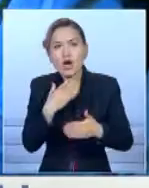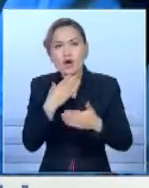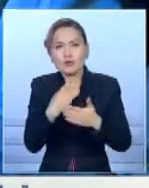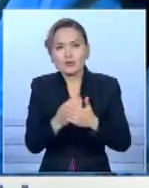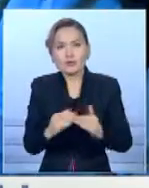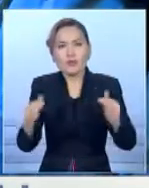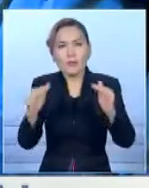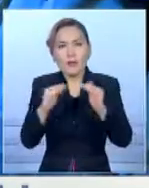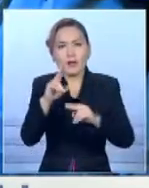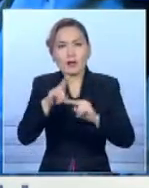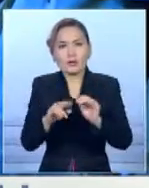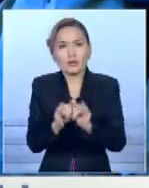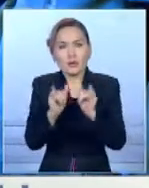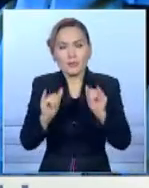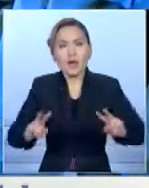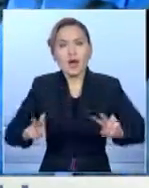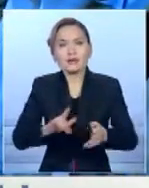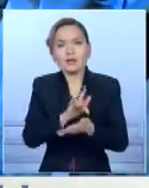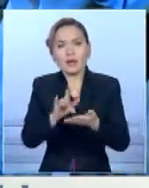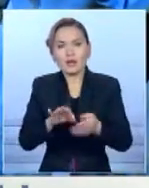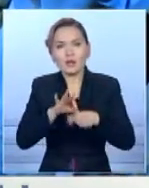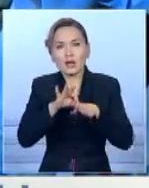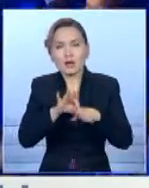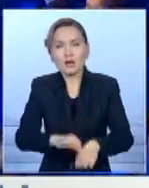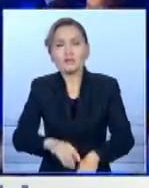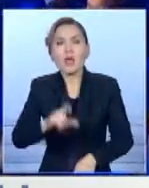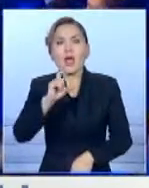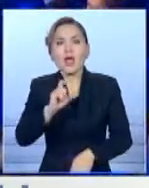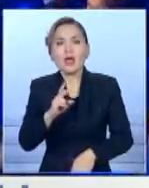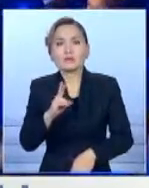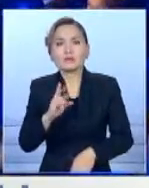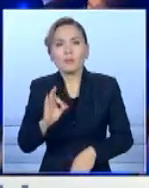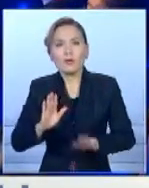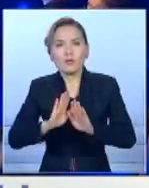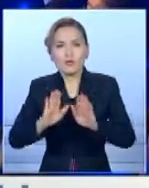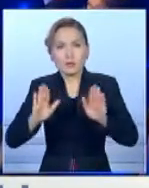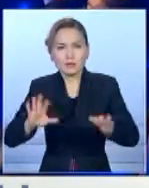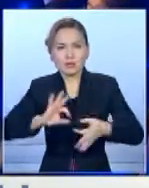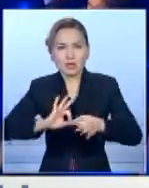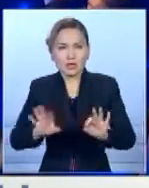павильонын тұрғызып, Астанада өтетін Экспо көрмесінің тақырыбын жан-жақты танытты.